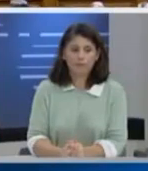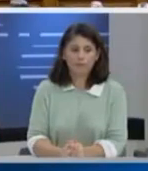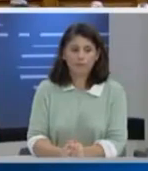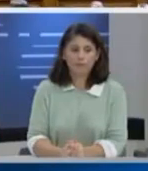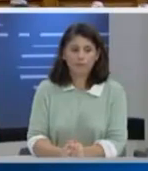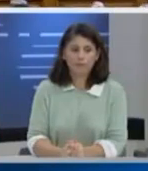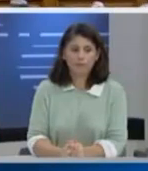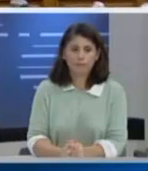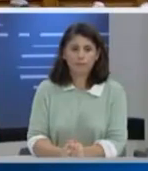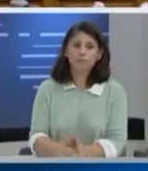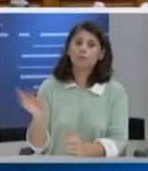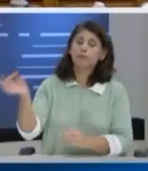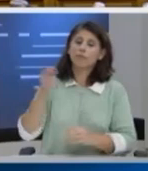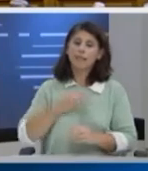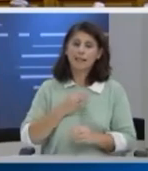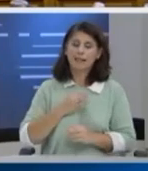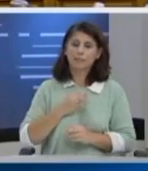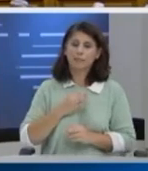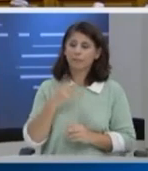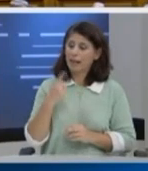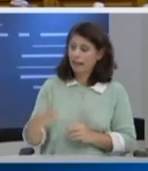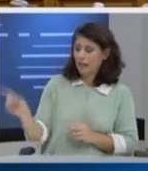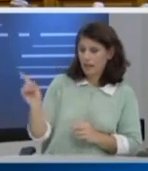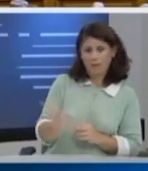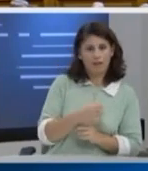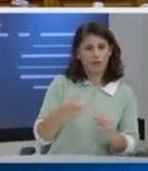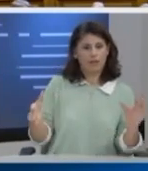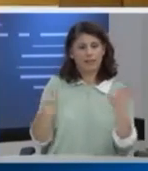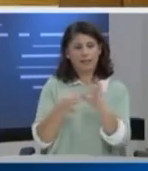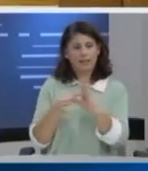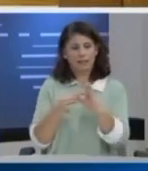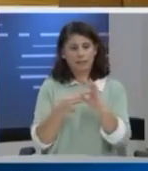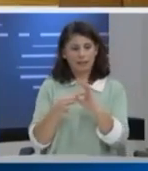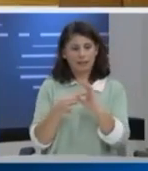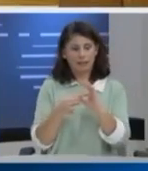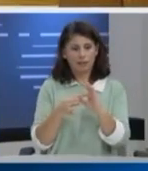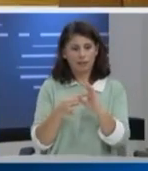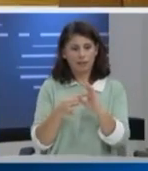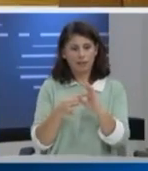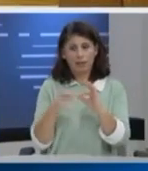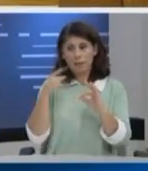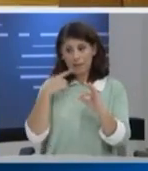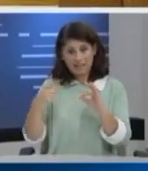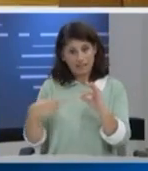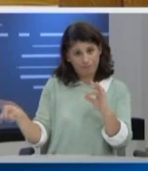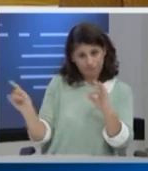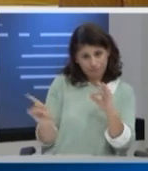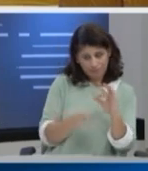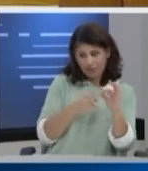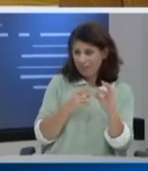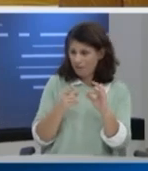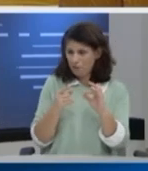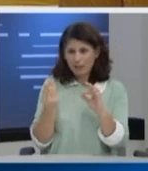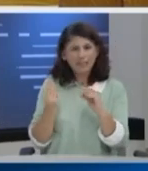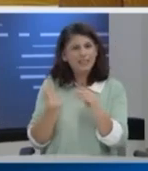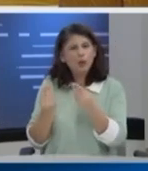Μιλάτε όμως και για ετερόκλητες συμμαχίες. Λίγο ησυχία, παρακαλώ. Μιλάτε όμως και για ετερόκλητες